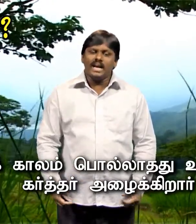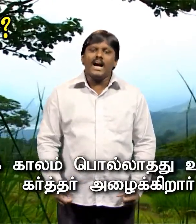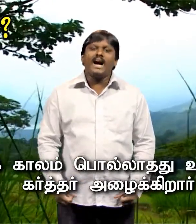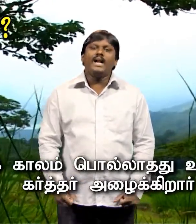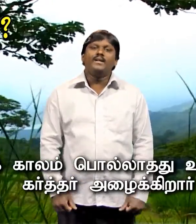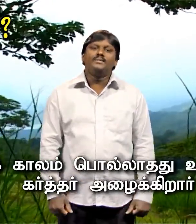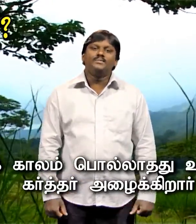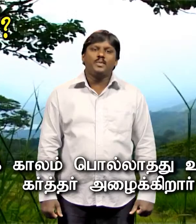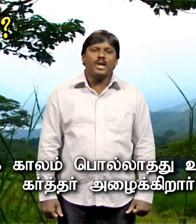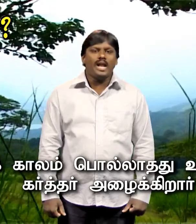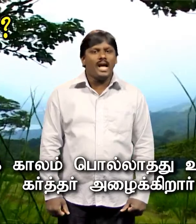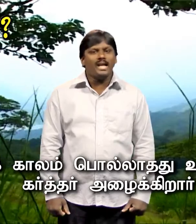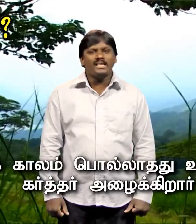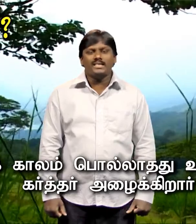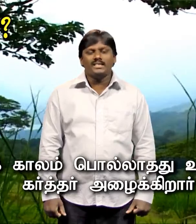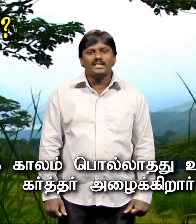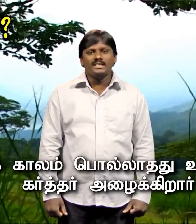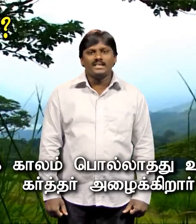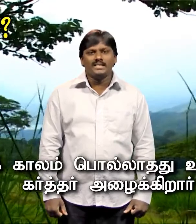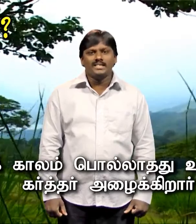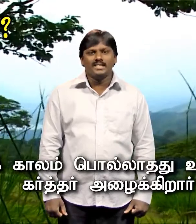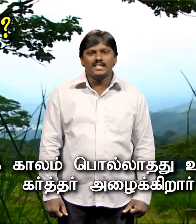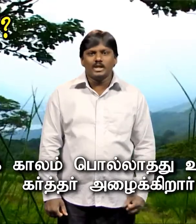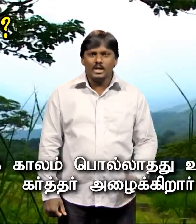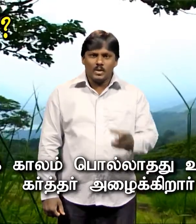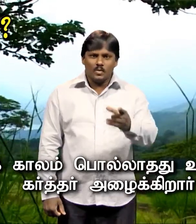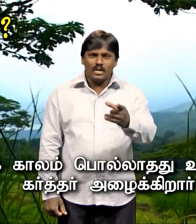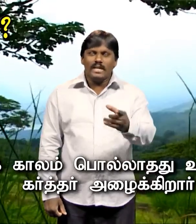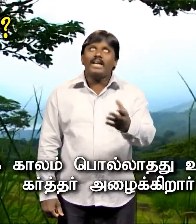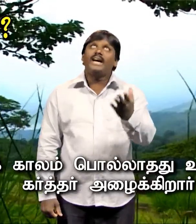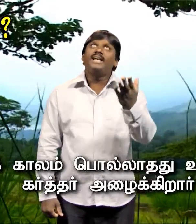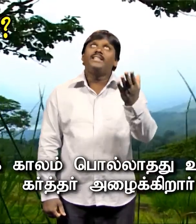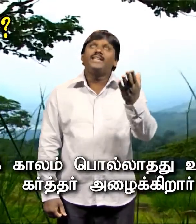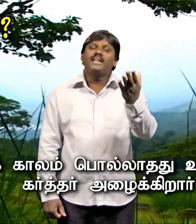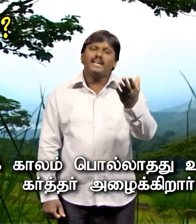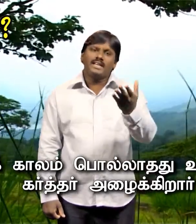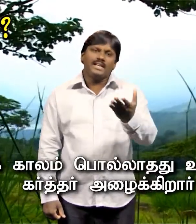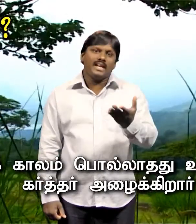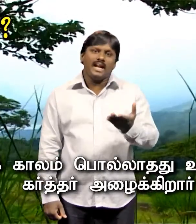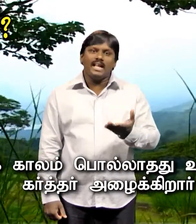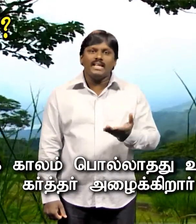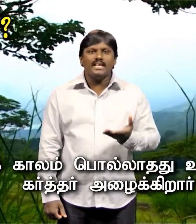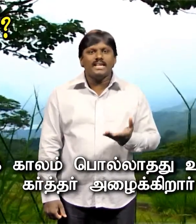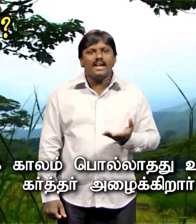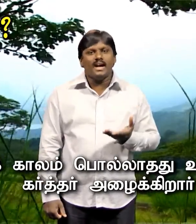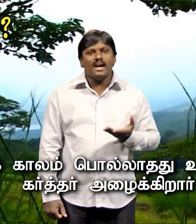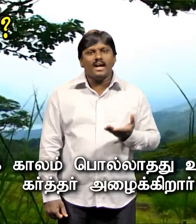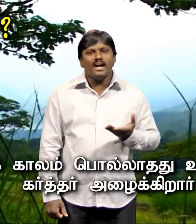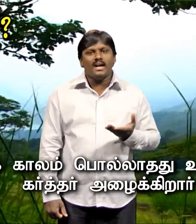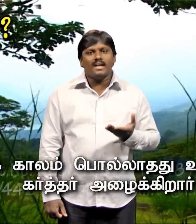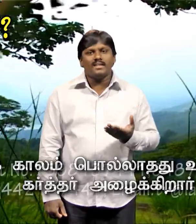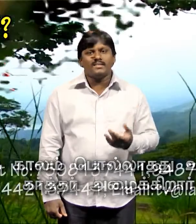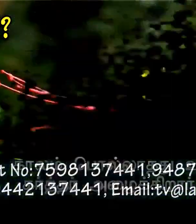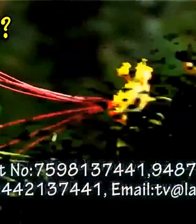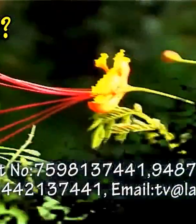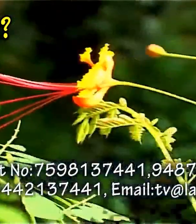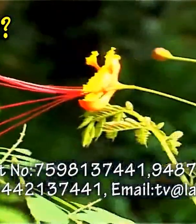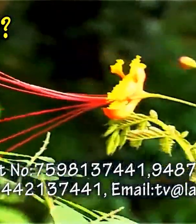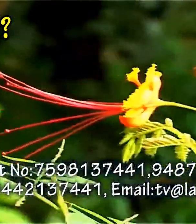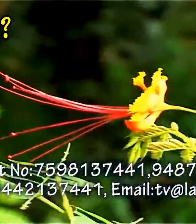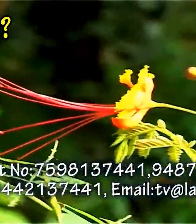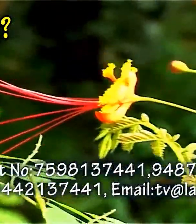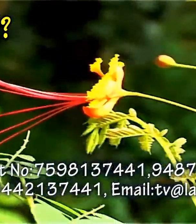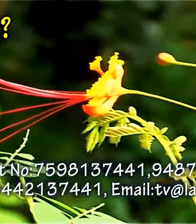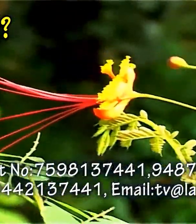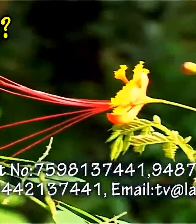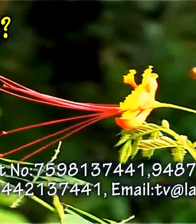இந்த காலம் பொல்லாதது, உன்னை கர்த்தர் அழைக்கிறார்.